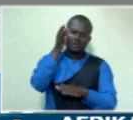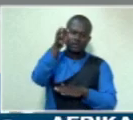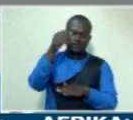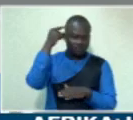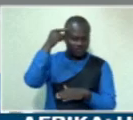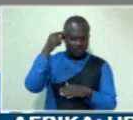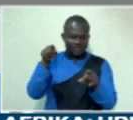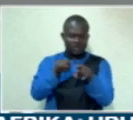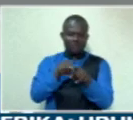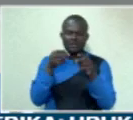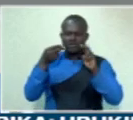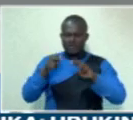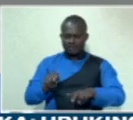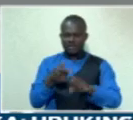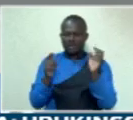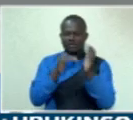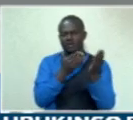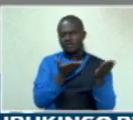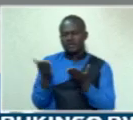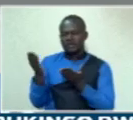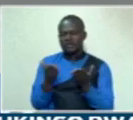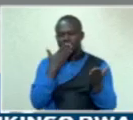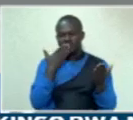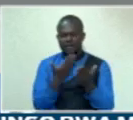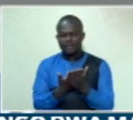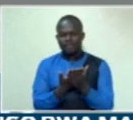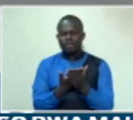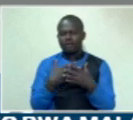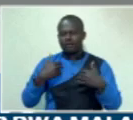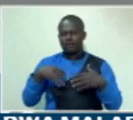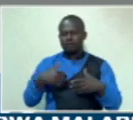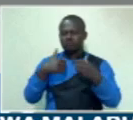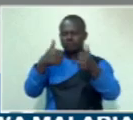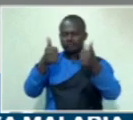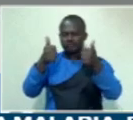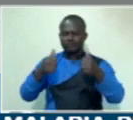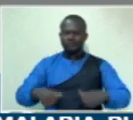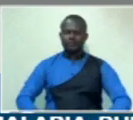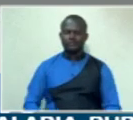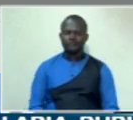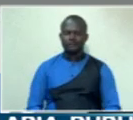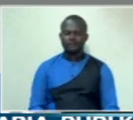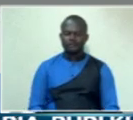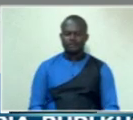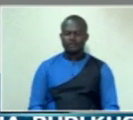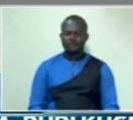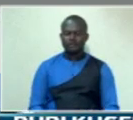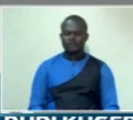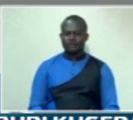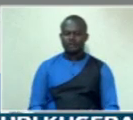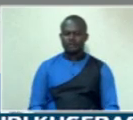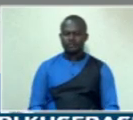myumvire imwe y'ibyabaye, kandi tubyakiriye neza, ni ikintu cyiza. To move forward